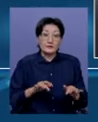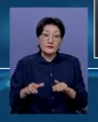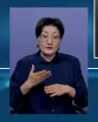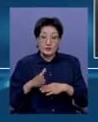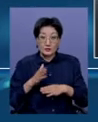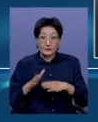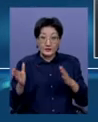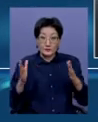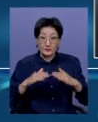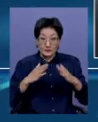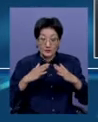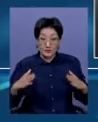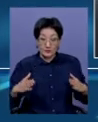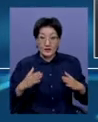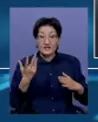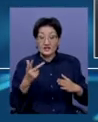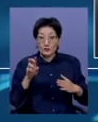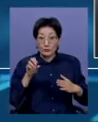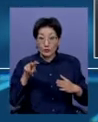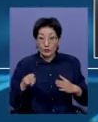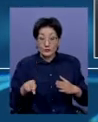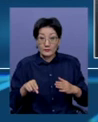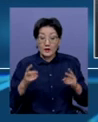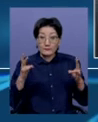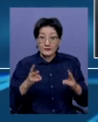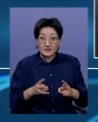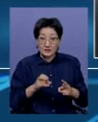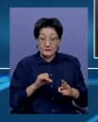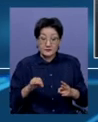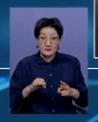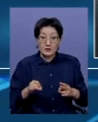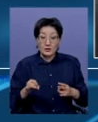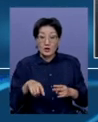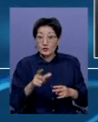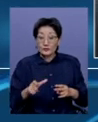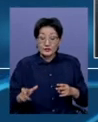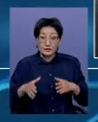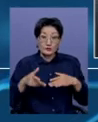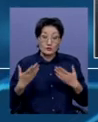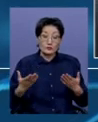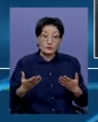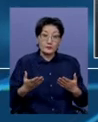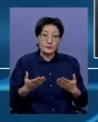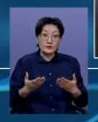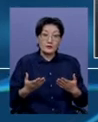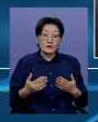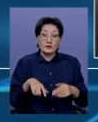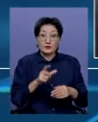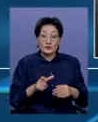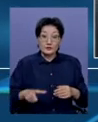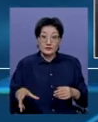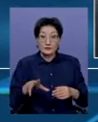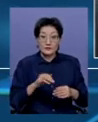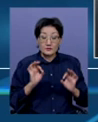частичное обрушение крыши третьего блока. Пострадавших никаких нету. Люди все